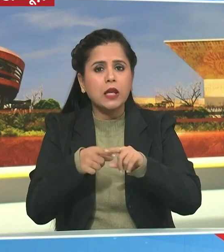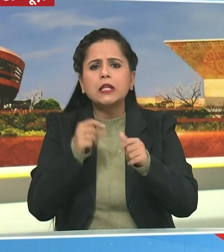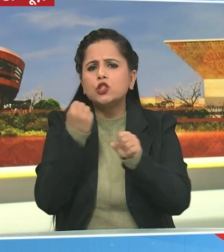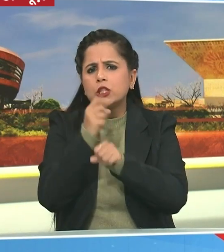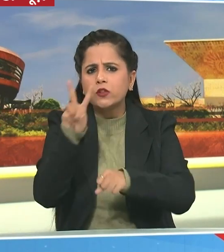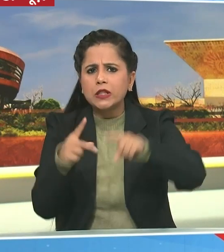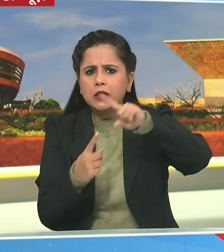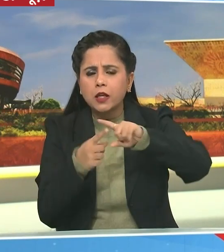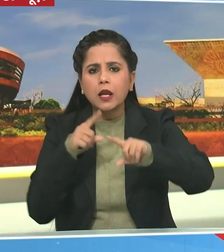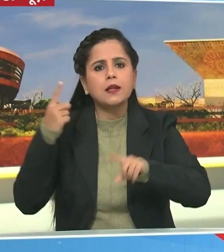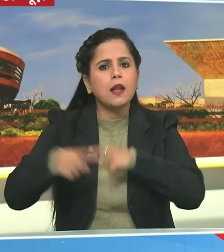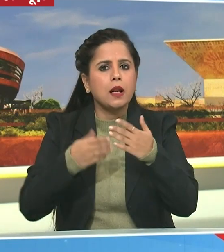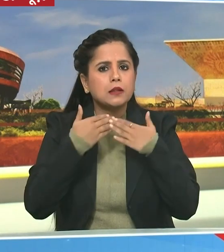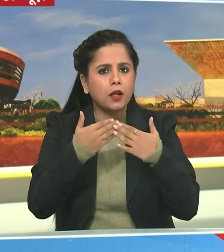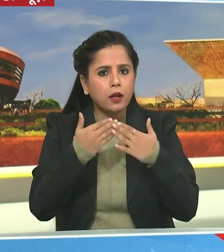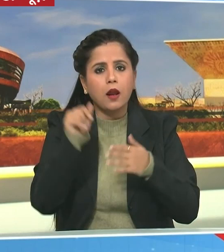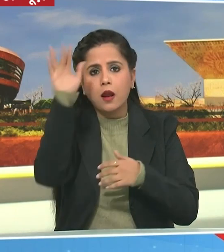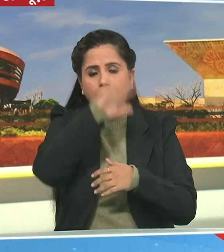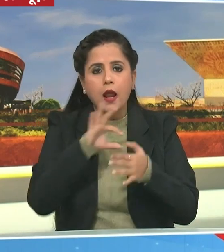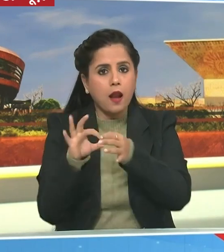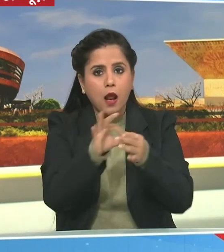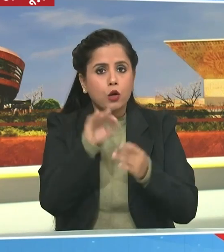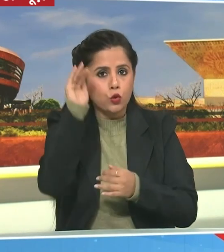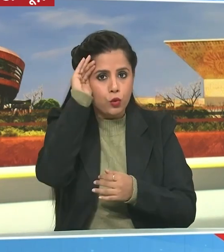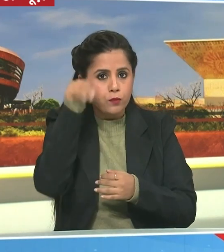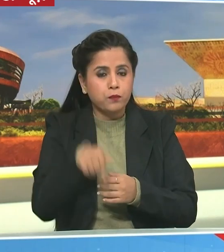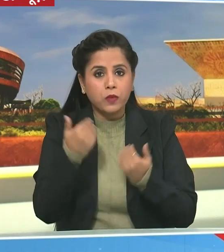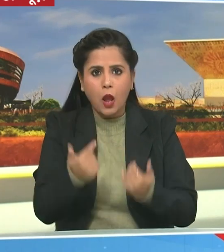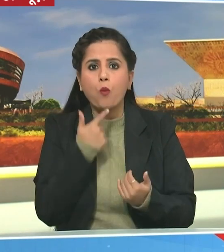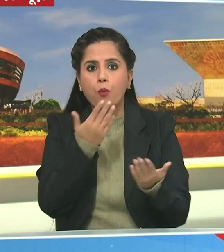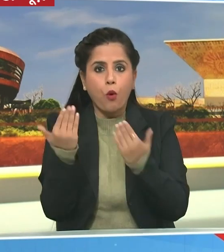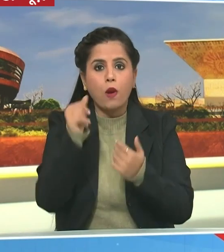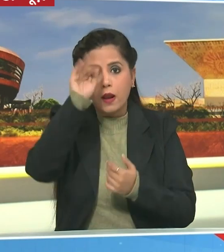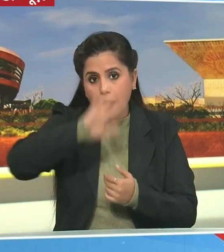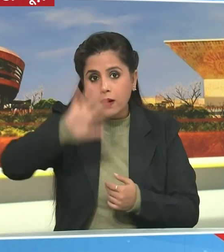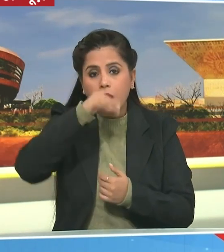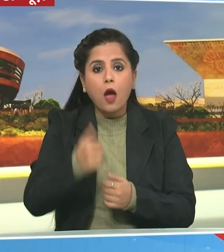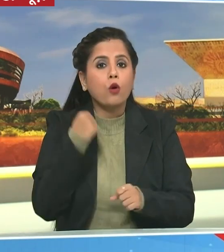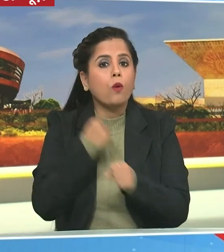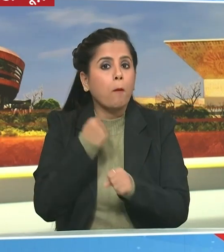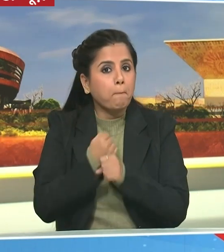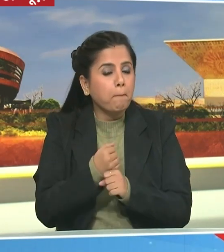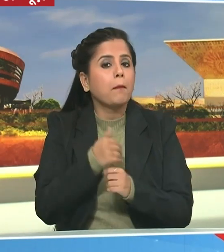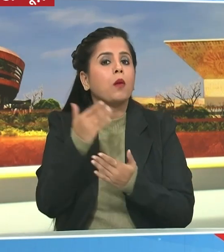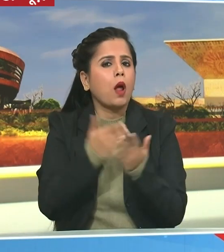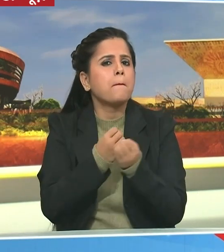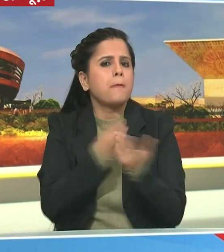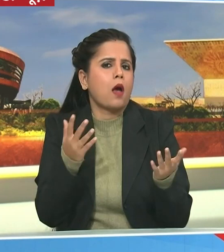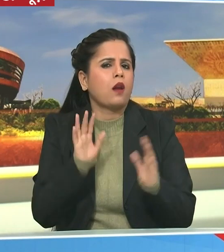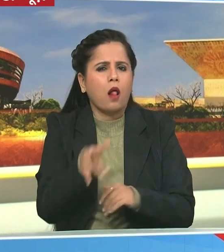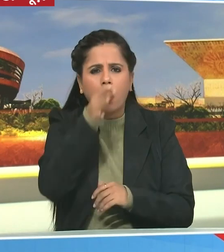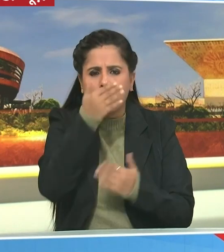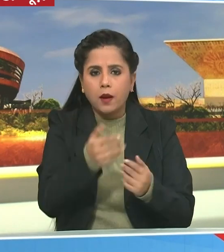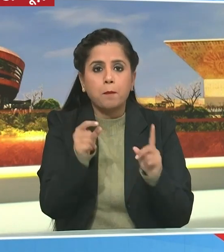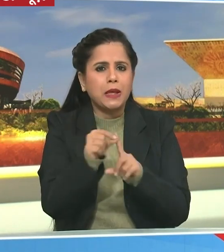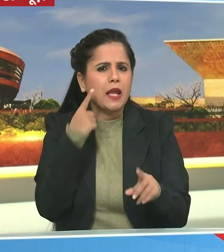न्यूज, डेली स्टडी, भारत एकता न्यूज, अब बोलेगा भारत और सरकारी योजना ऑफिशियल शामिल हैं।